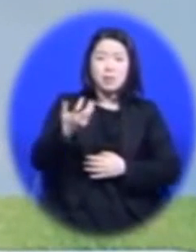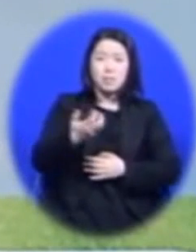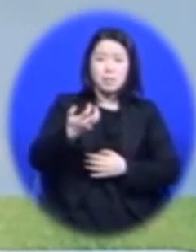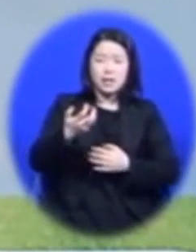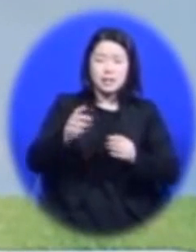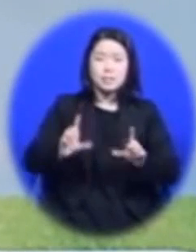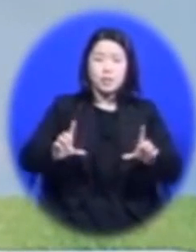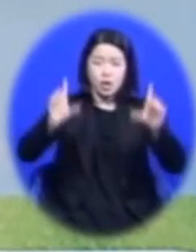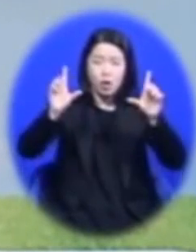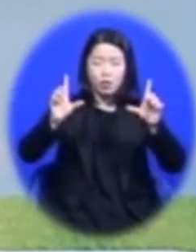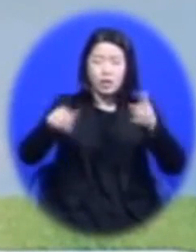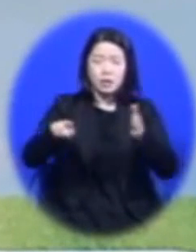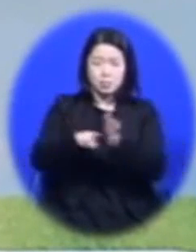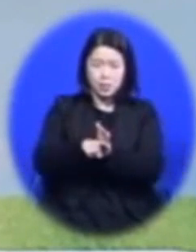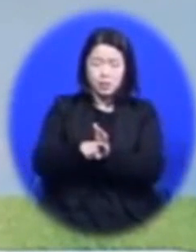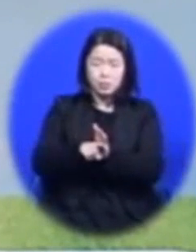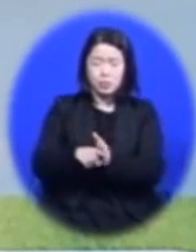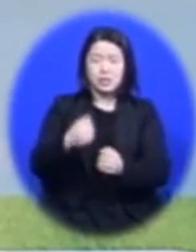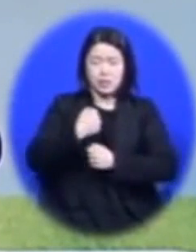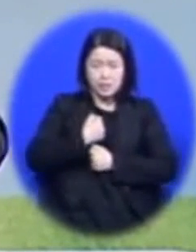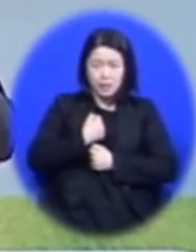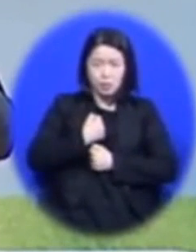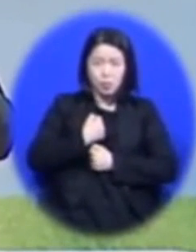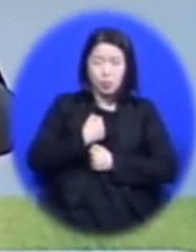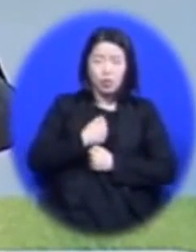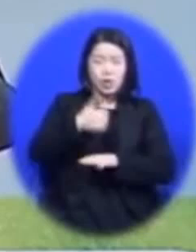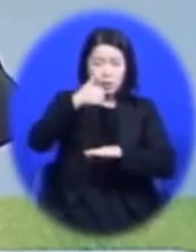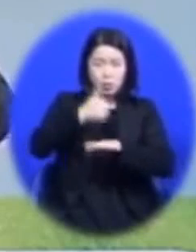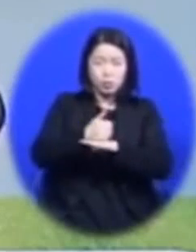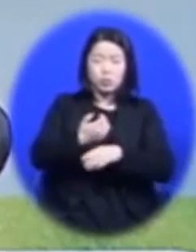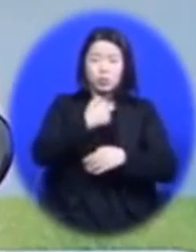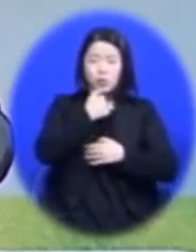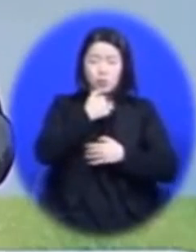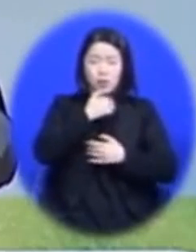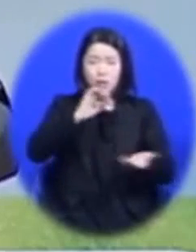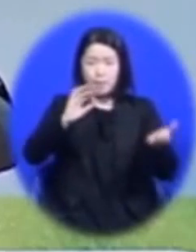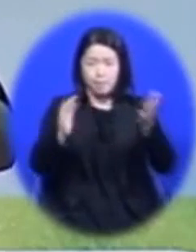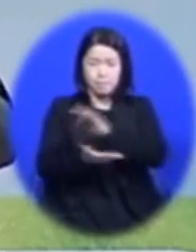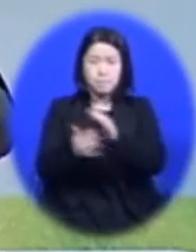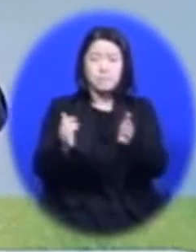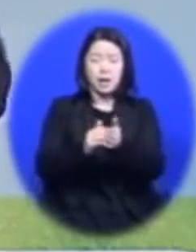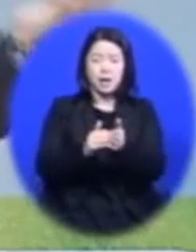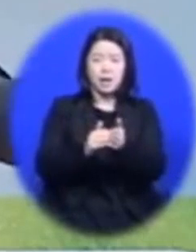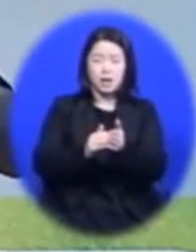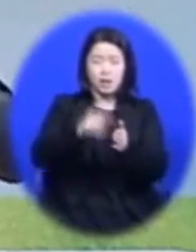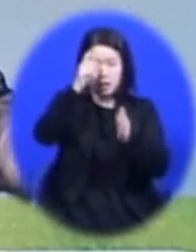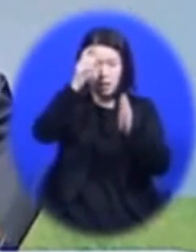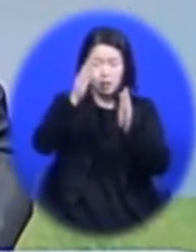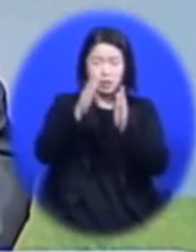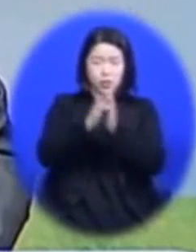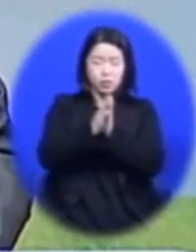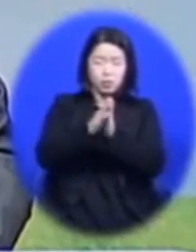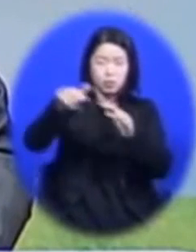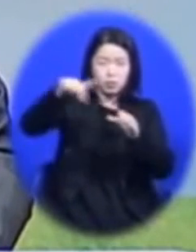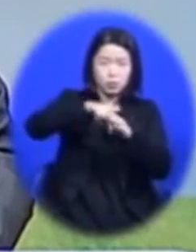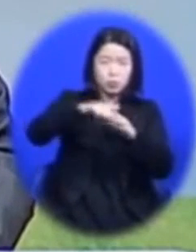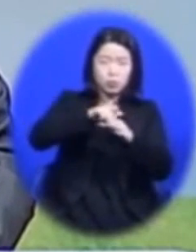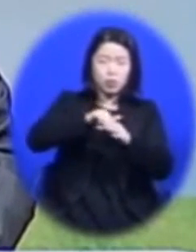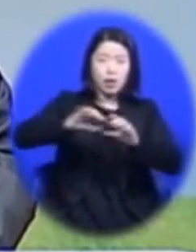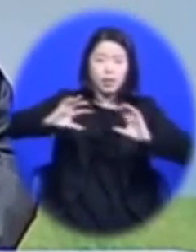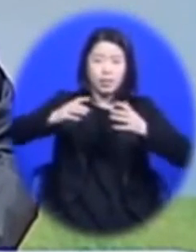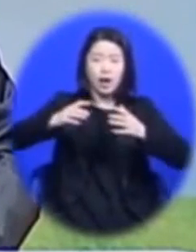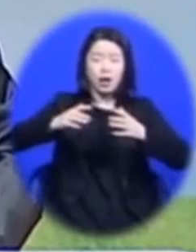280년을 믿음을 지키고, 그리고 결국은 로마가 뒤집어졌어요. 로마 기독교가 국교가 되었습니다.